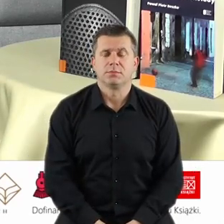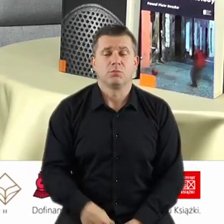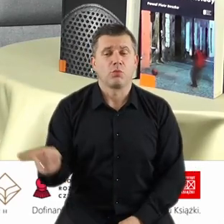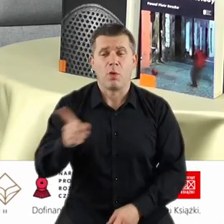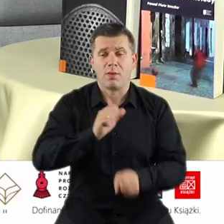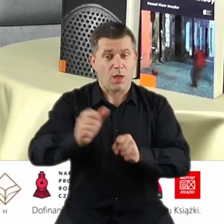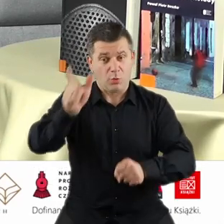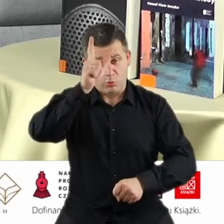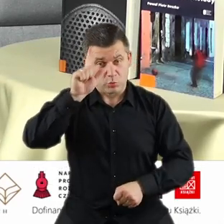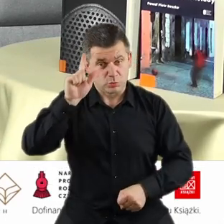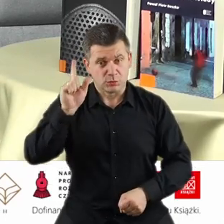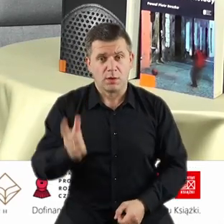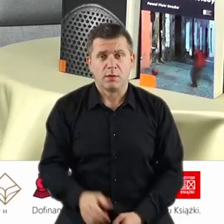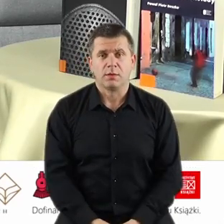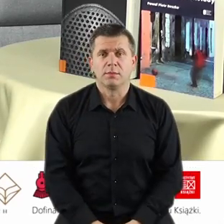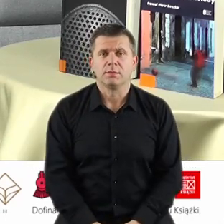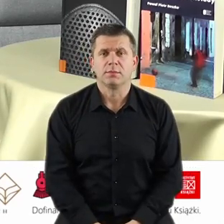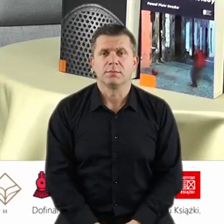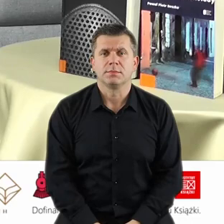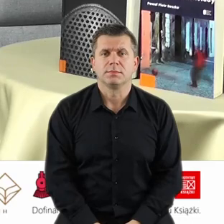Często są to ludzie,